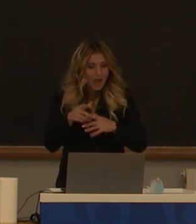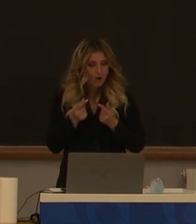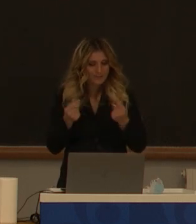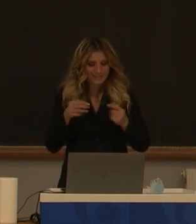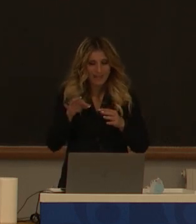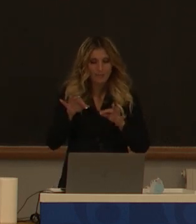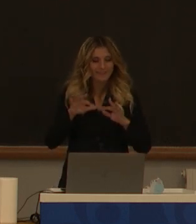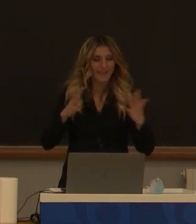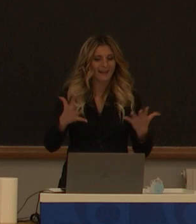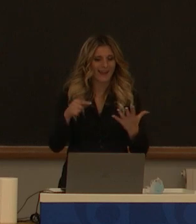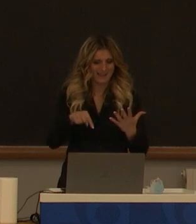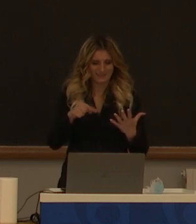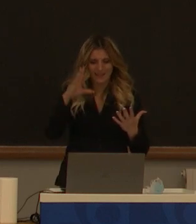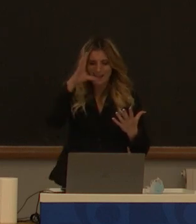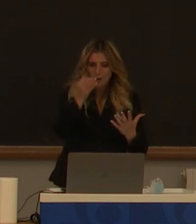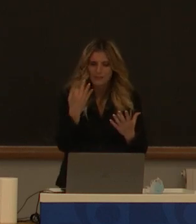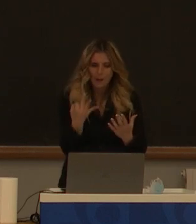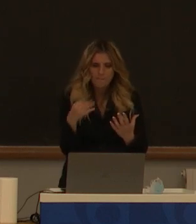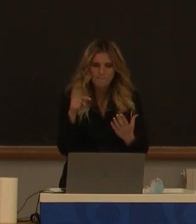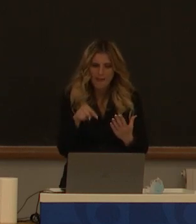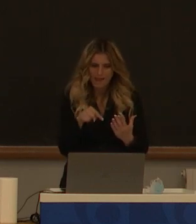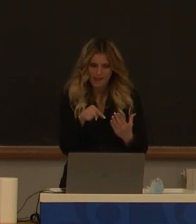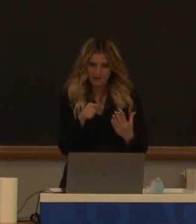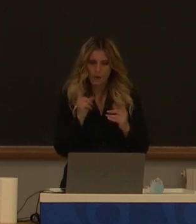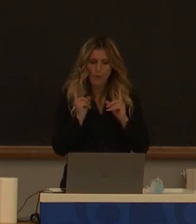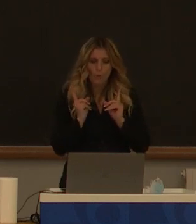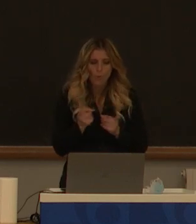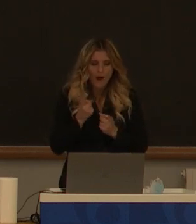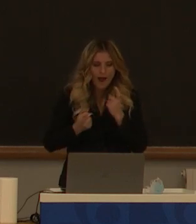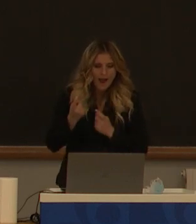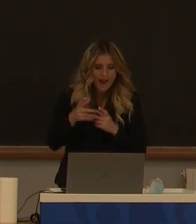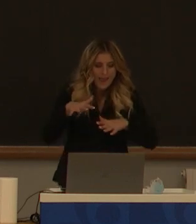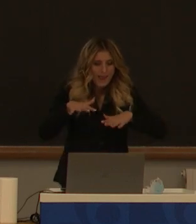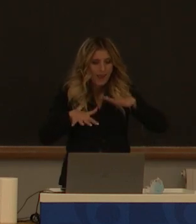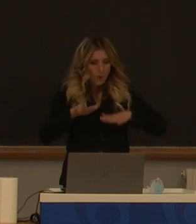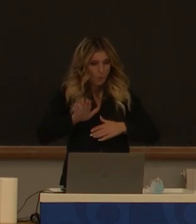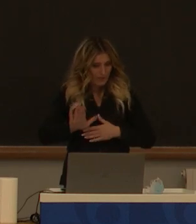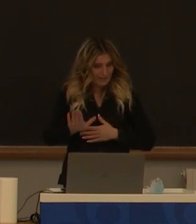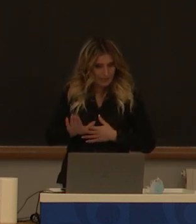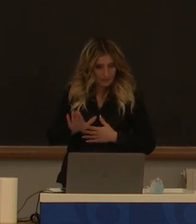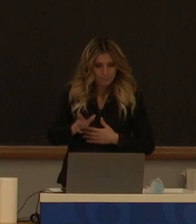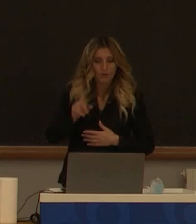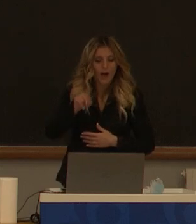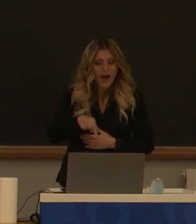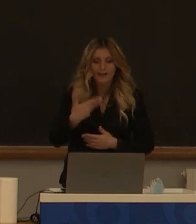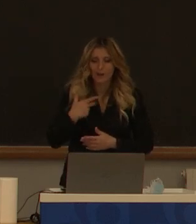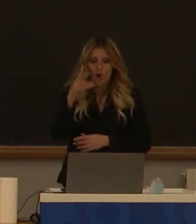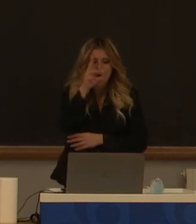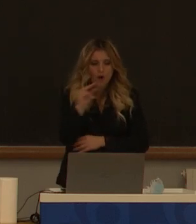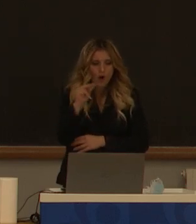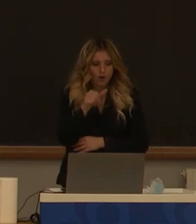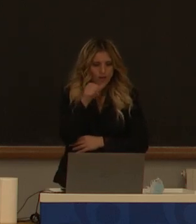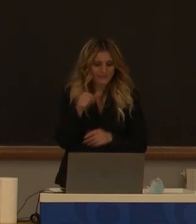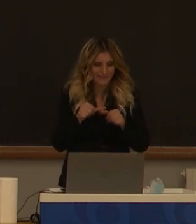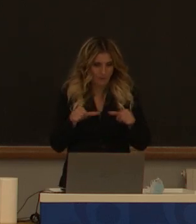terrestri, cioè capirne bene quali sono ovviamente i loro equilibri e quindi avere una conoscenza di